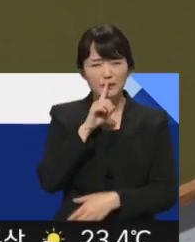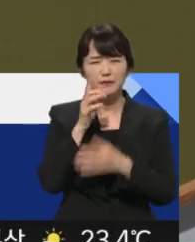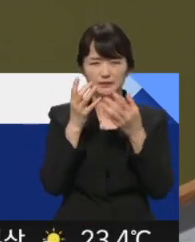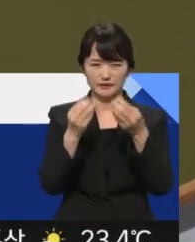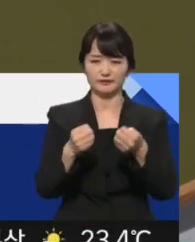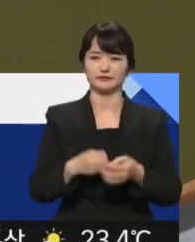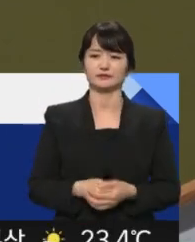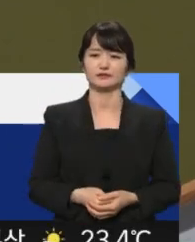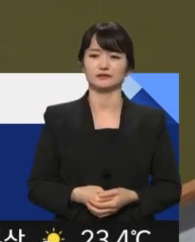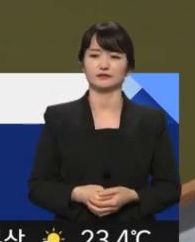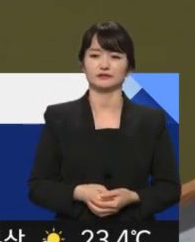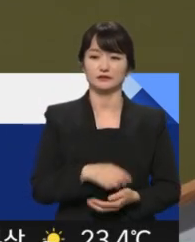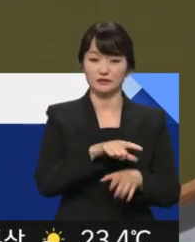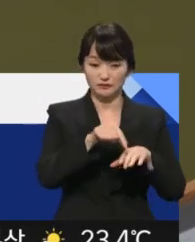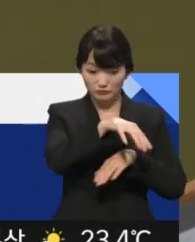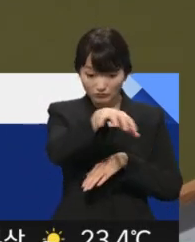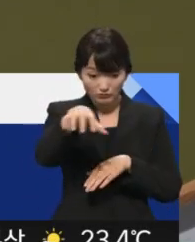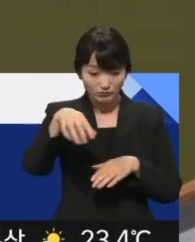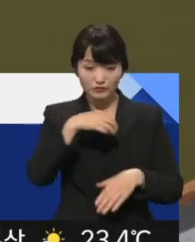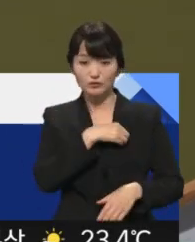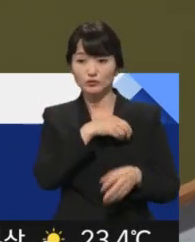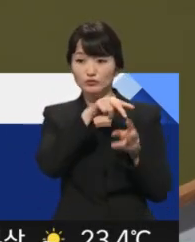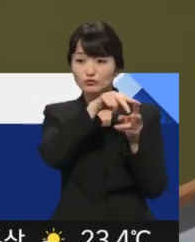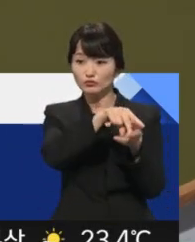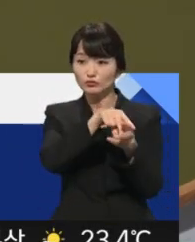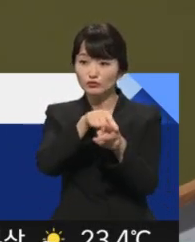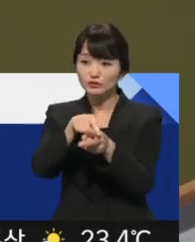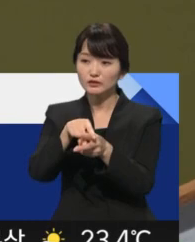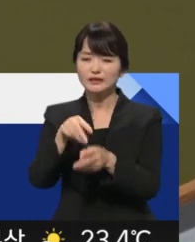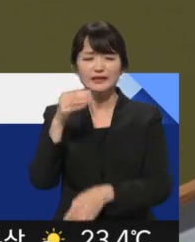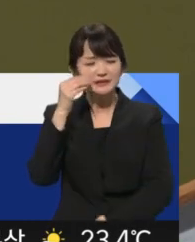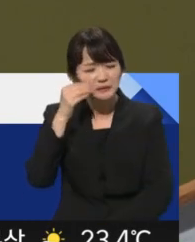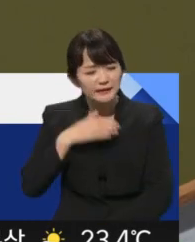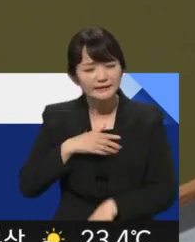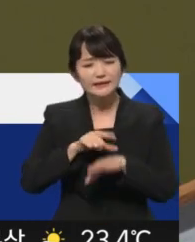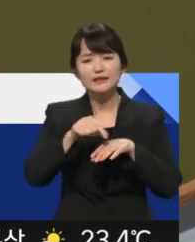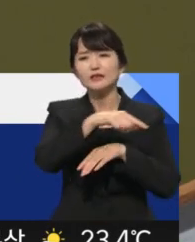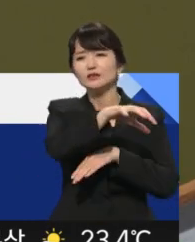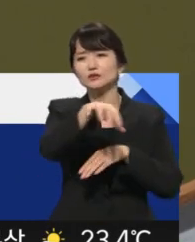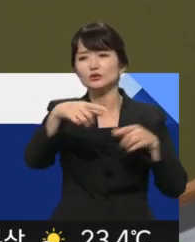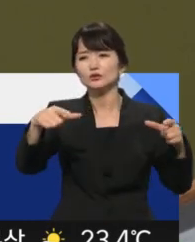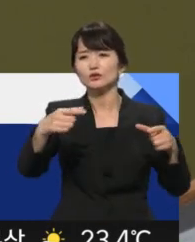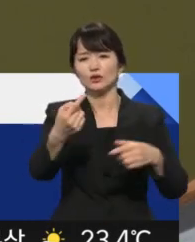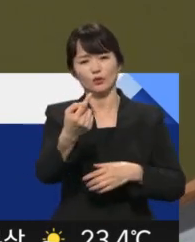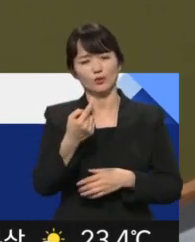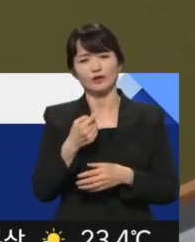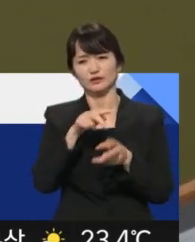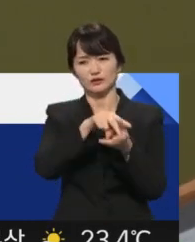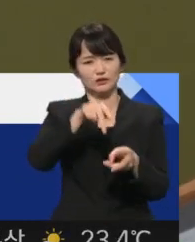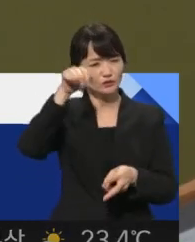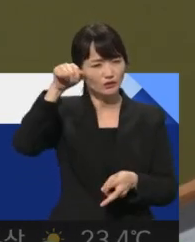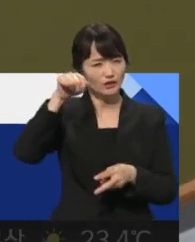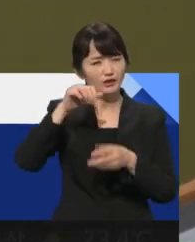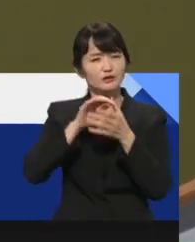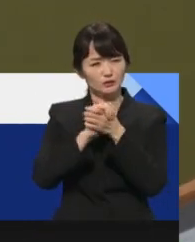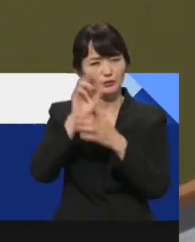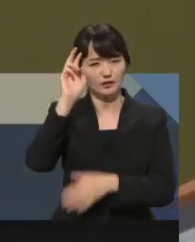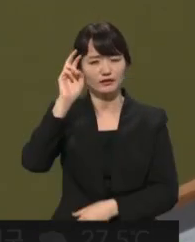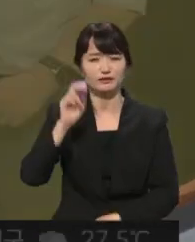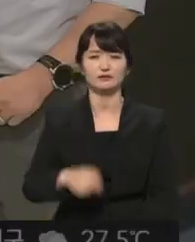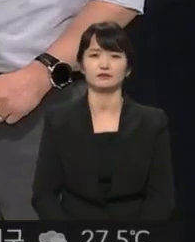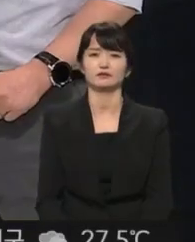나오는데 언급되는 곳에 의원이나 후보님들께서 제발 내 지역구로 와라, 내 지역구로 와라 아마 기도하고 있지 않을까요?